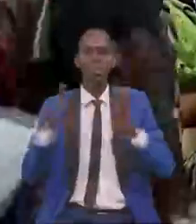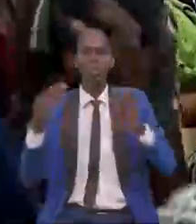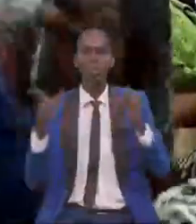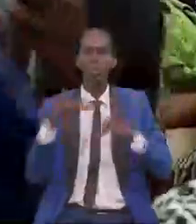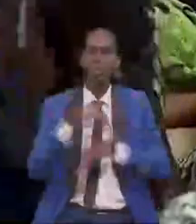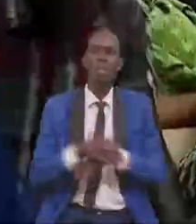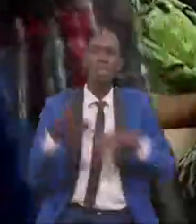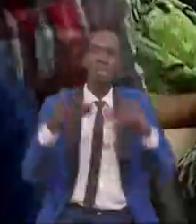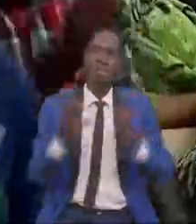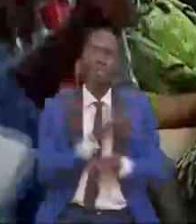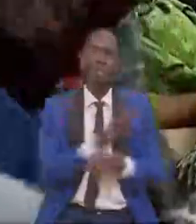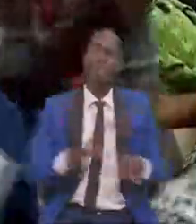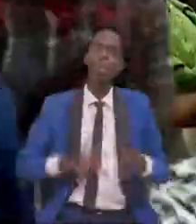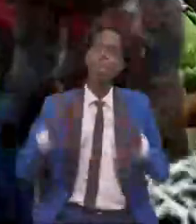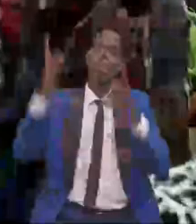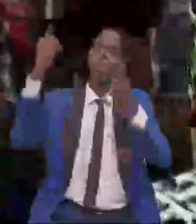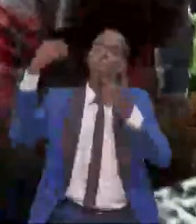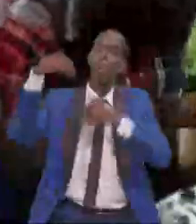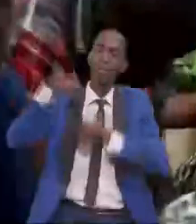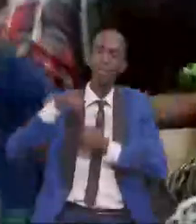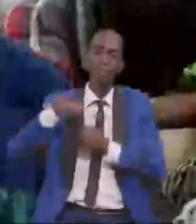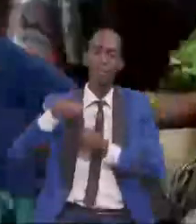soir. Que Christ entre